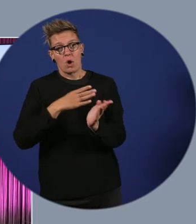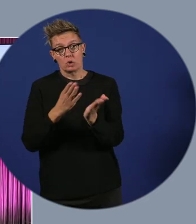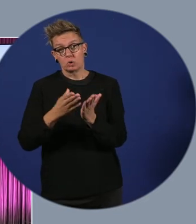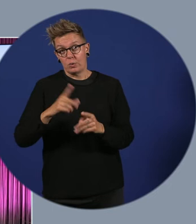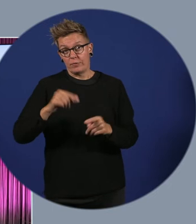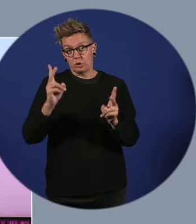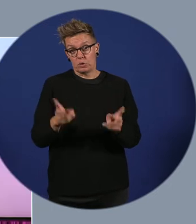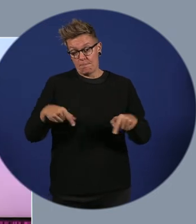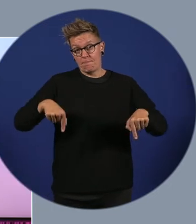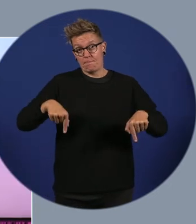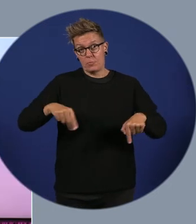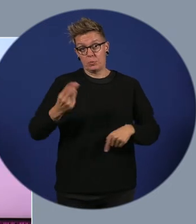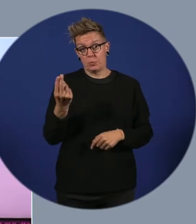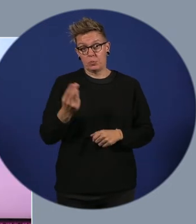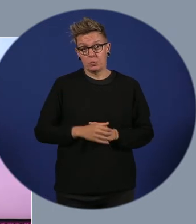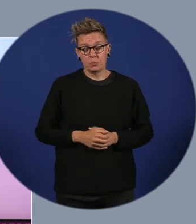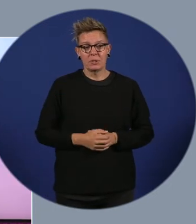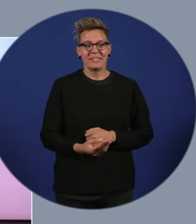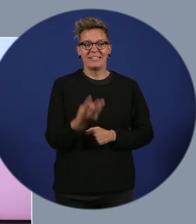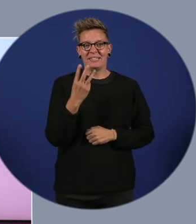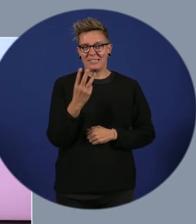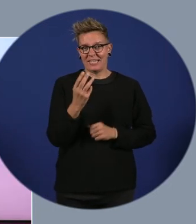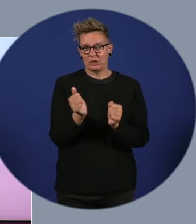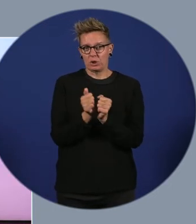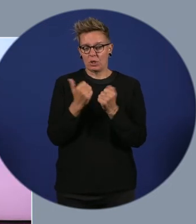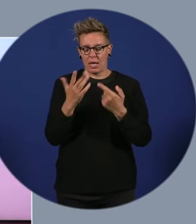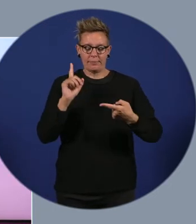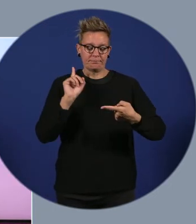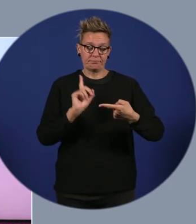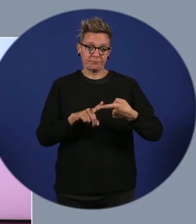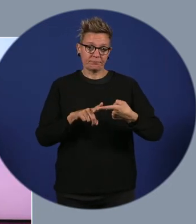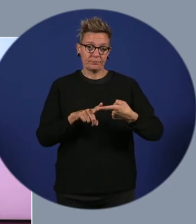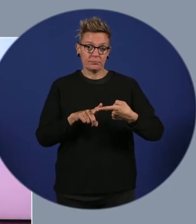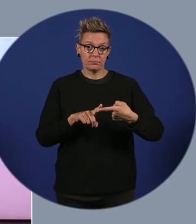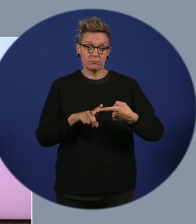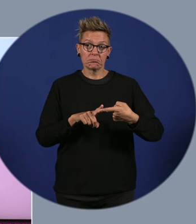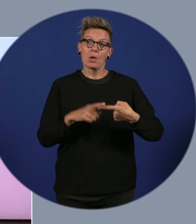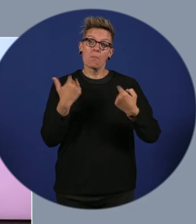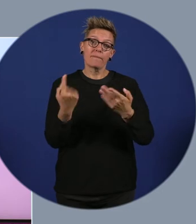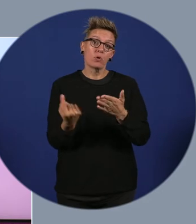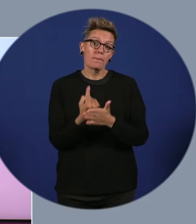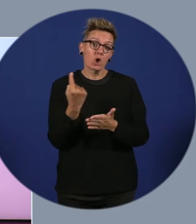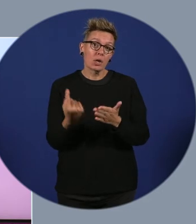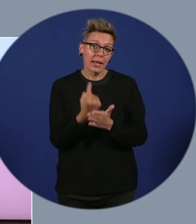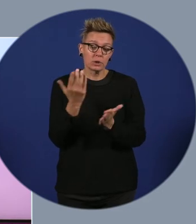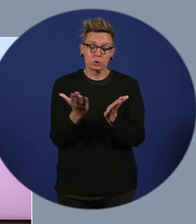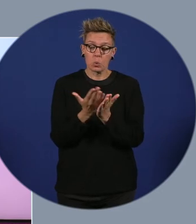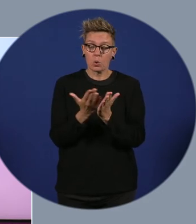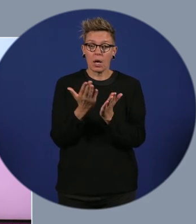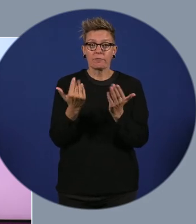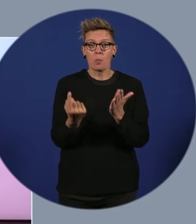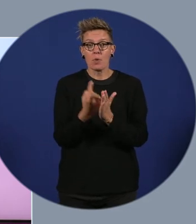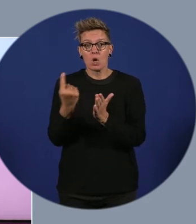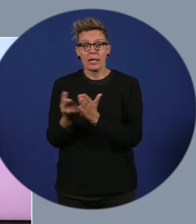dessa. Och låt mig nämna tre saker då. Den första är väl att det ger en ytterligare möjligheter för skolan att stärka